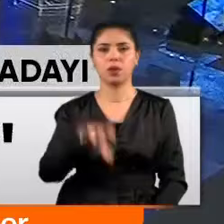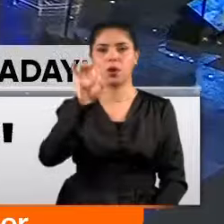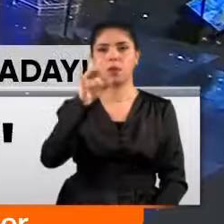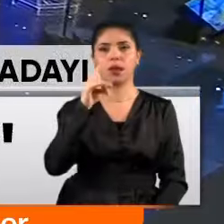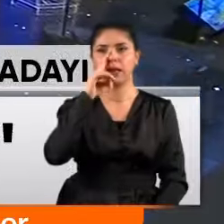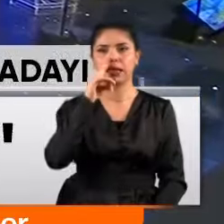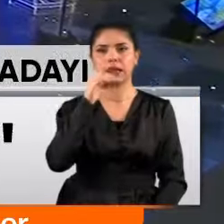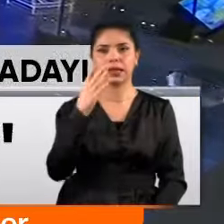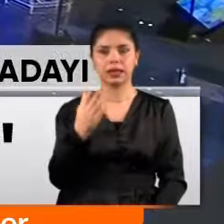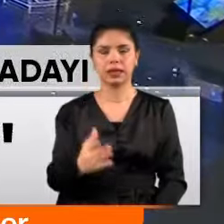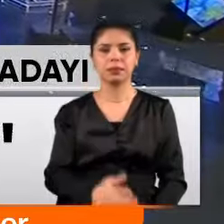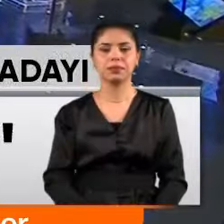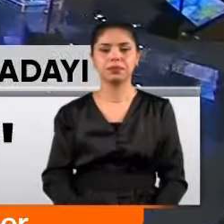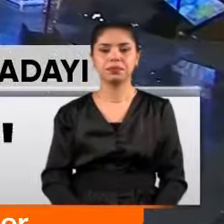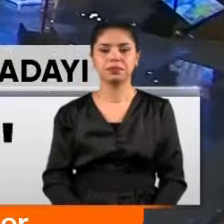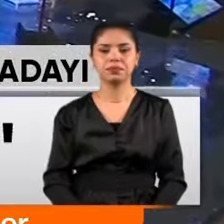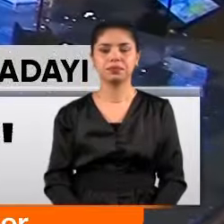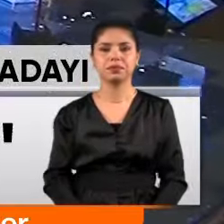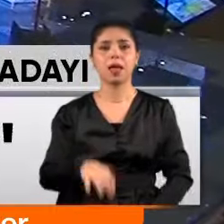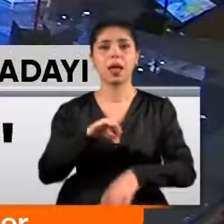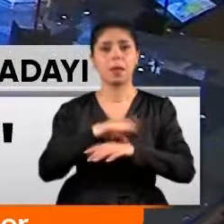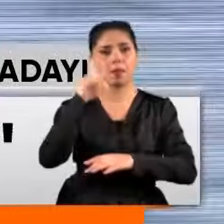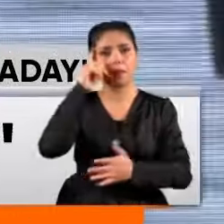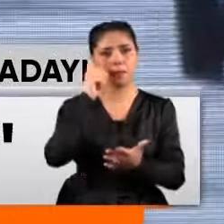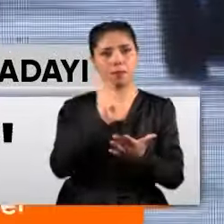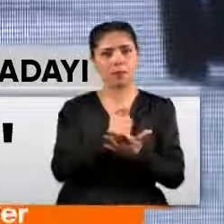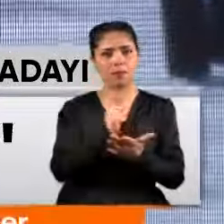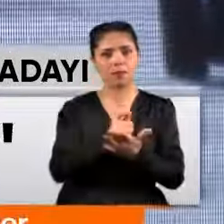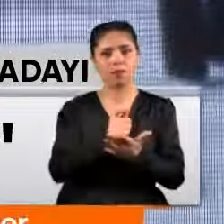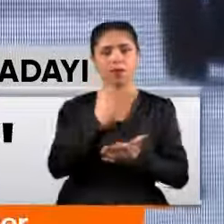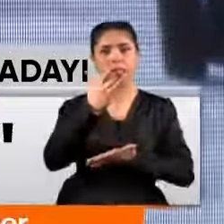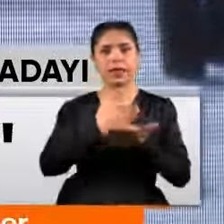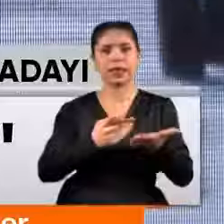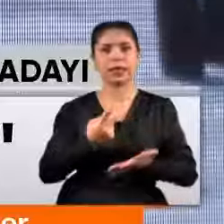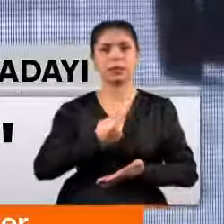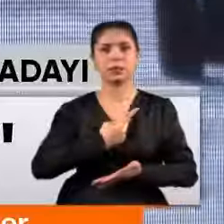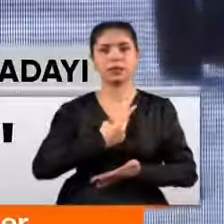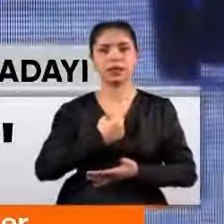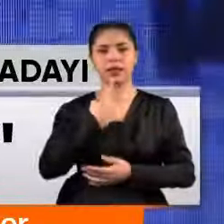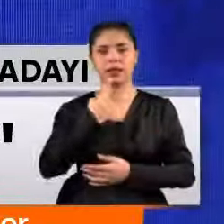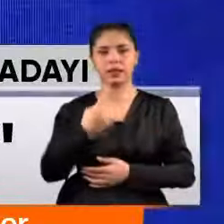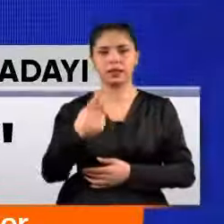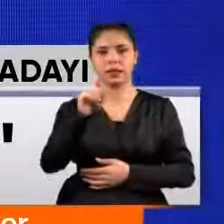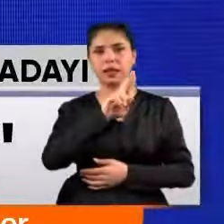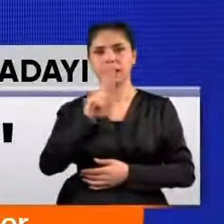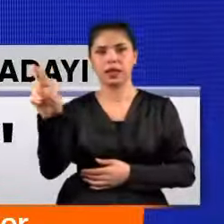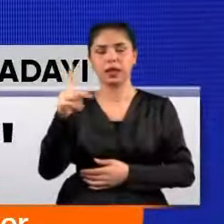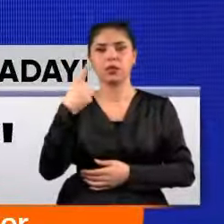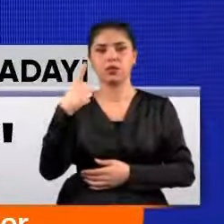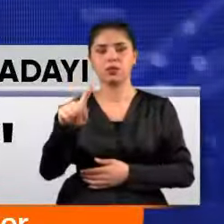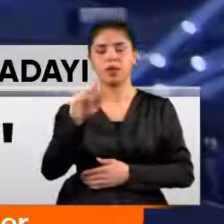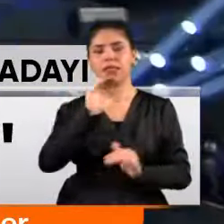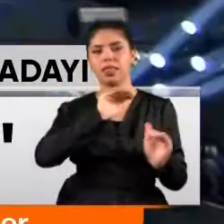buranın altını çiziyorum. Hemen başvuruları alacağız. Yarısı bizden diyerek 700 bin lira hibe